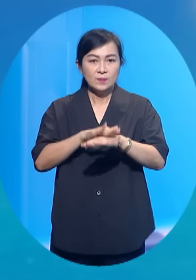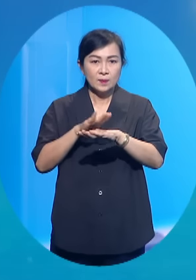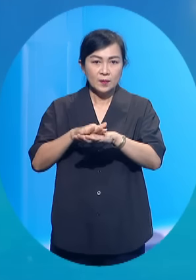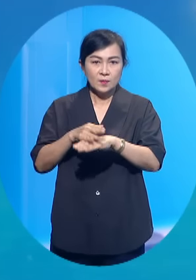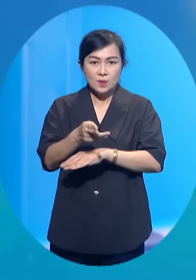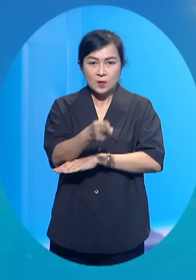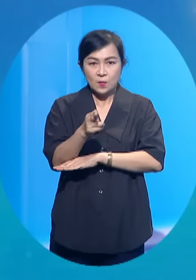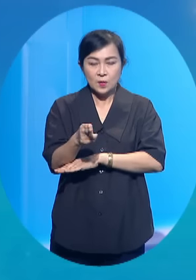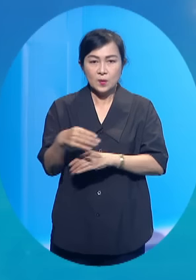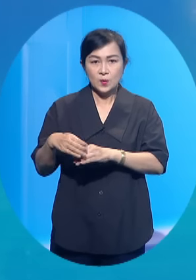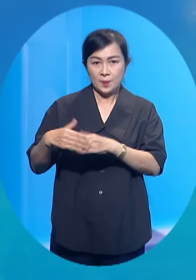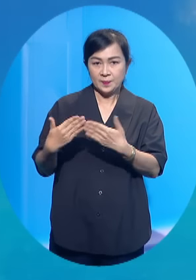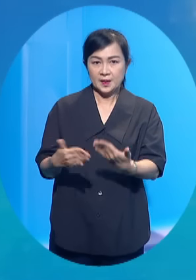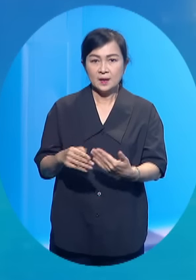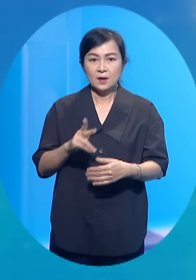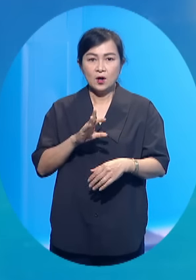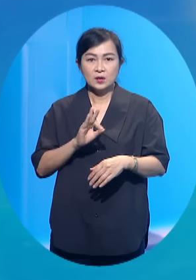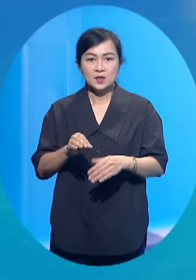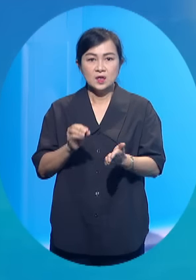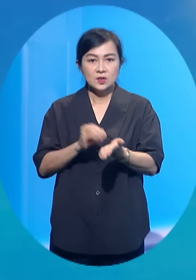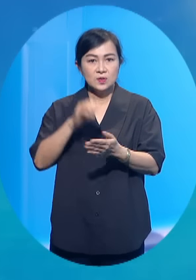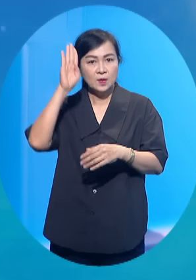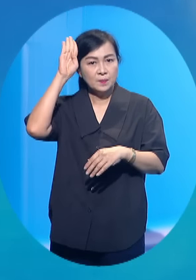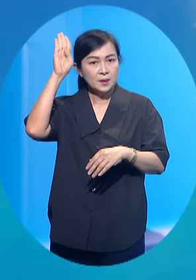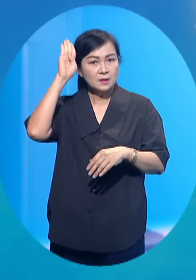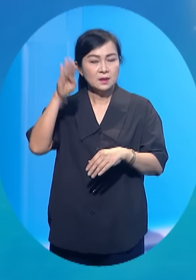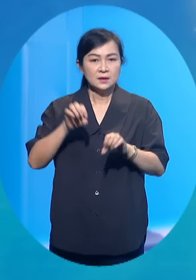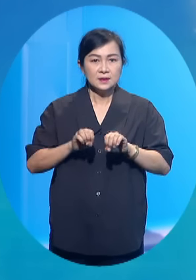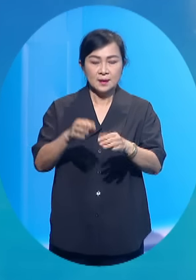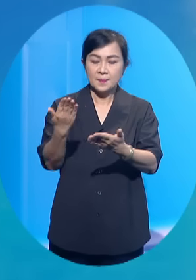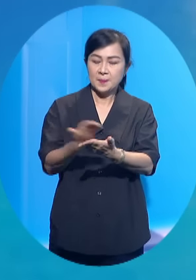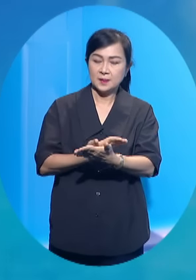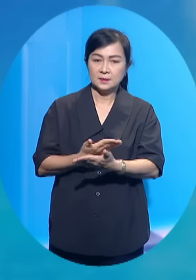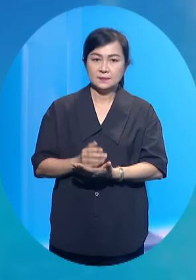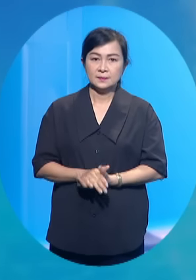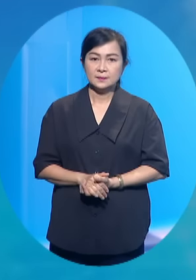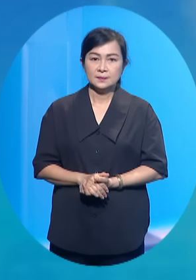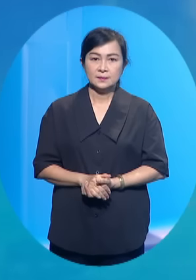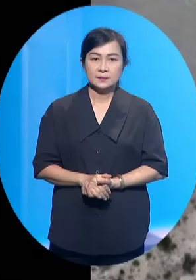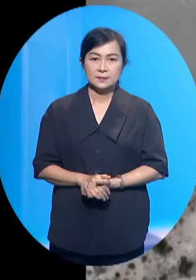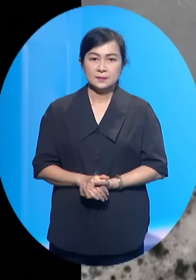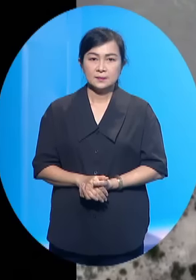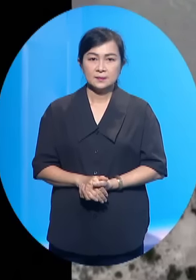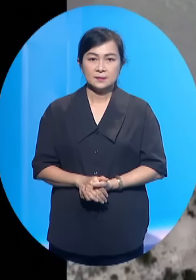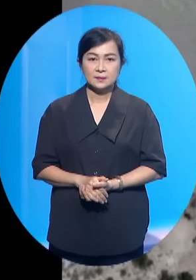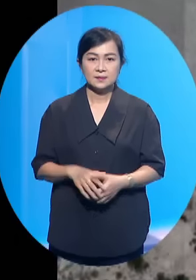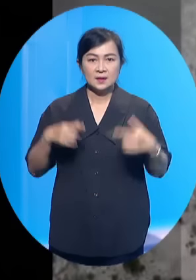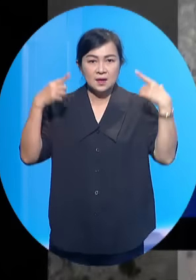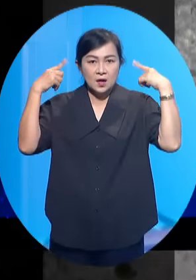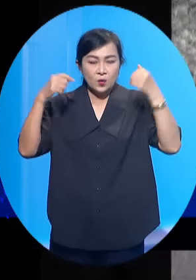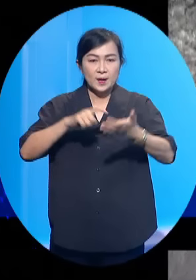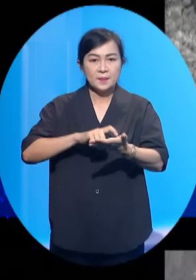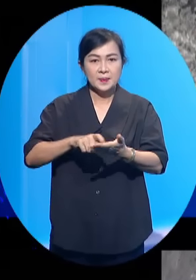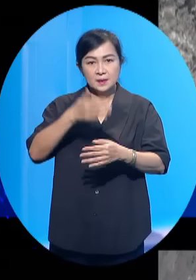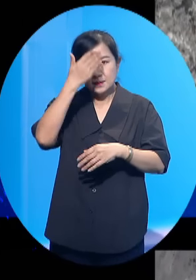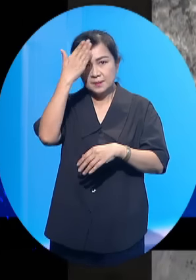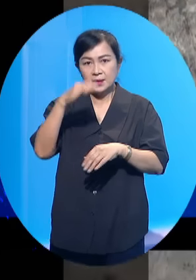của không kích nhầm vào nhóm này vỉa hầu thì chưa đưa ra bình luận nào về đợt tấn công mới nhất một quan chức Mỹ